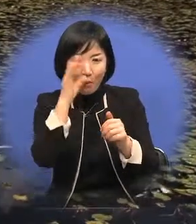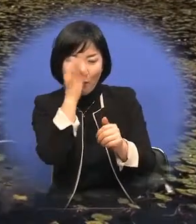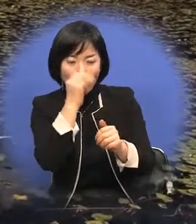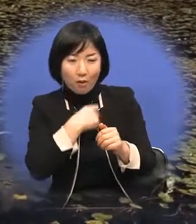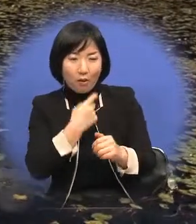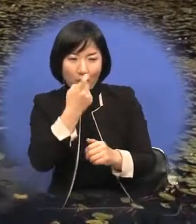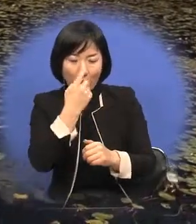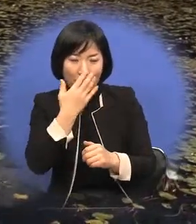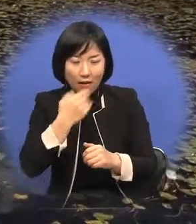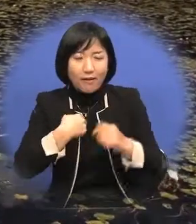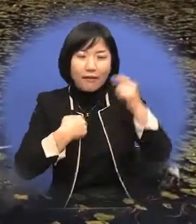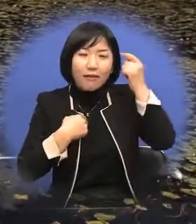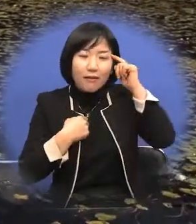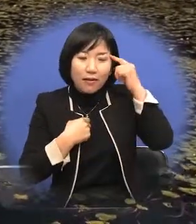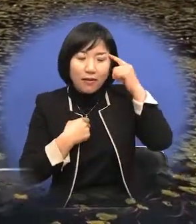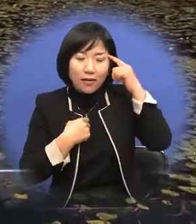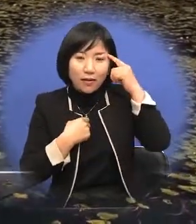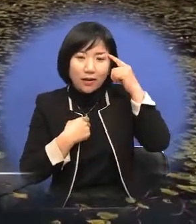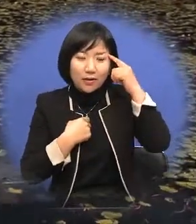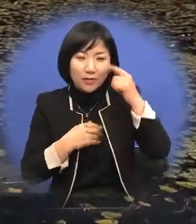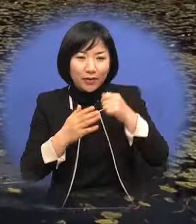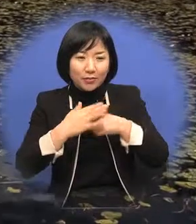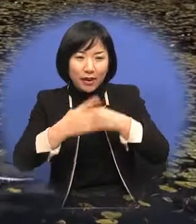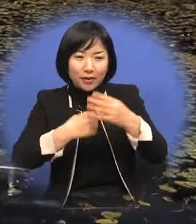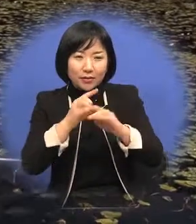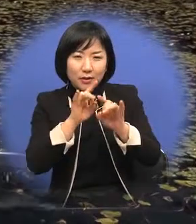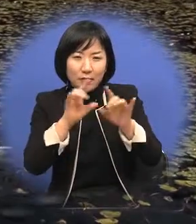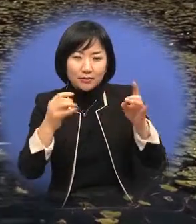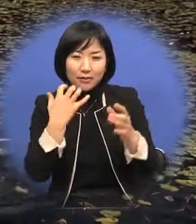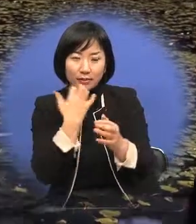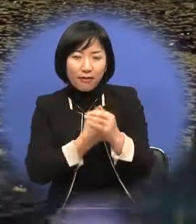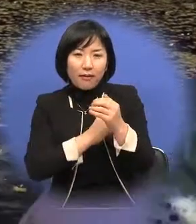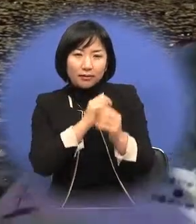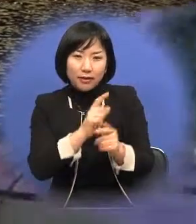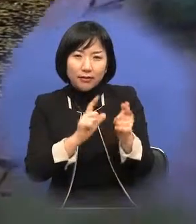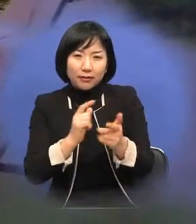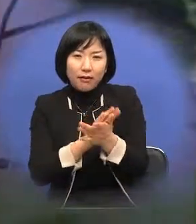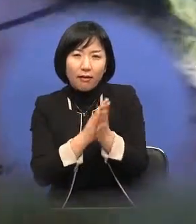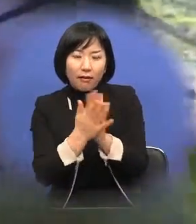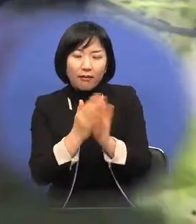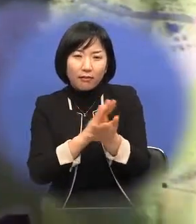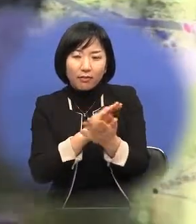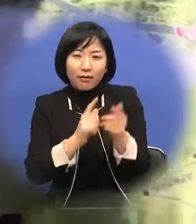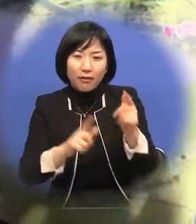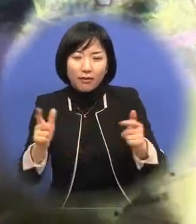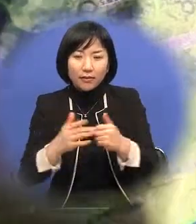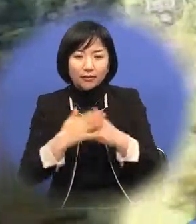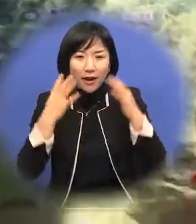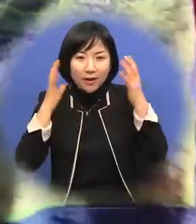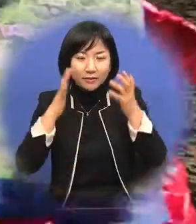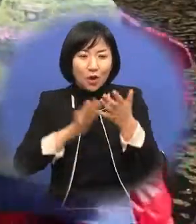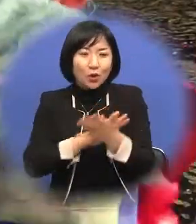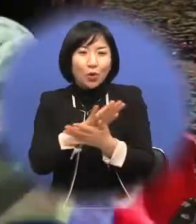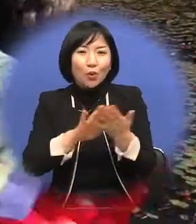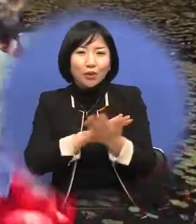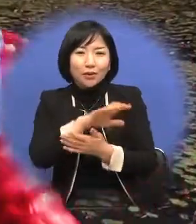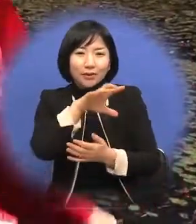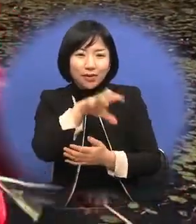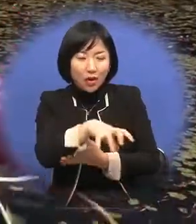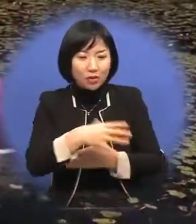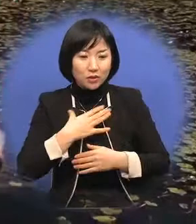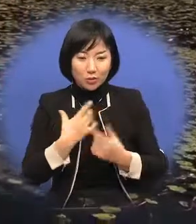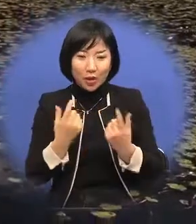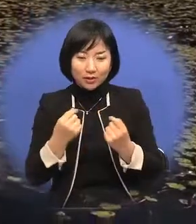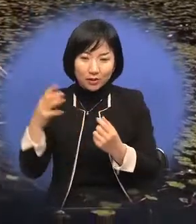보고 배울 수 있는 곳이라 생각이 들어서 계절마다 또 다른 색깔을 가지고 있어서 아이들이 놀이터하고